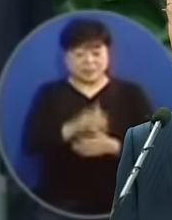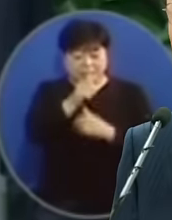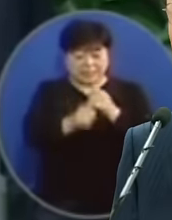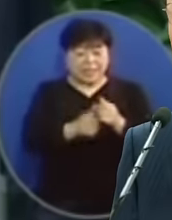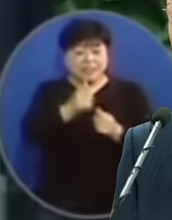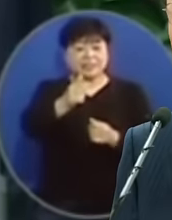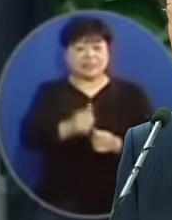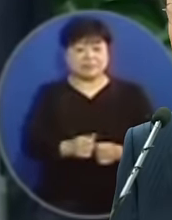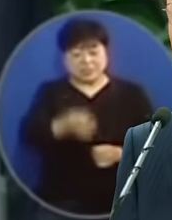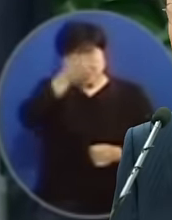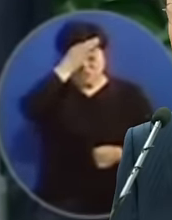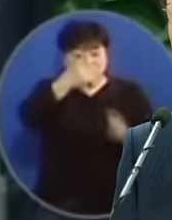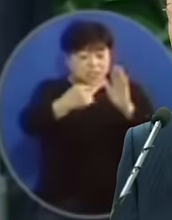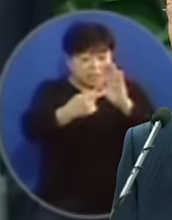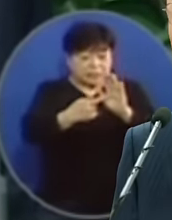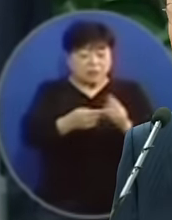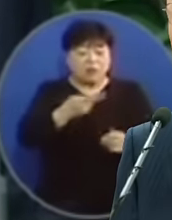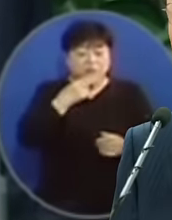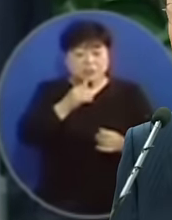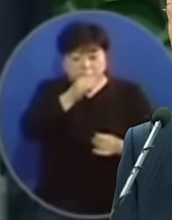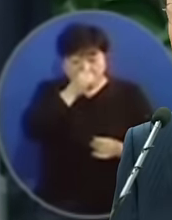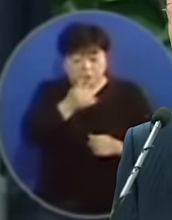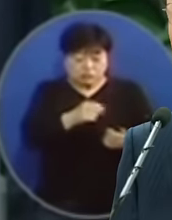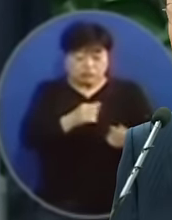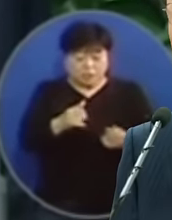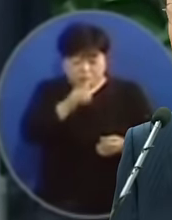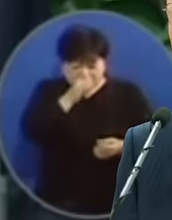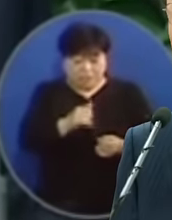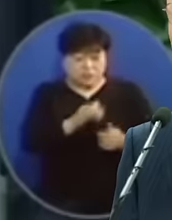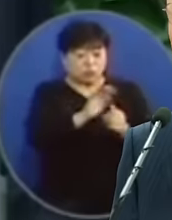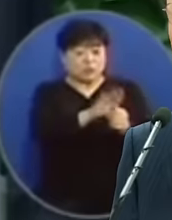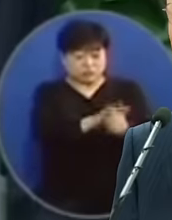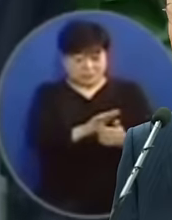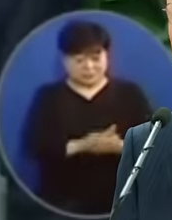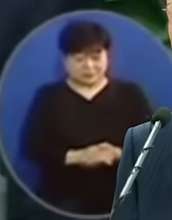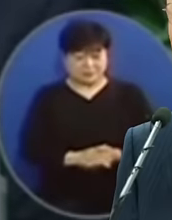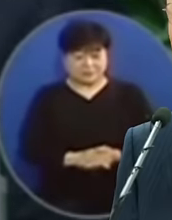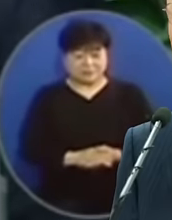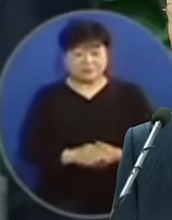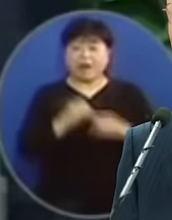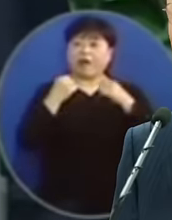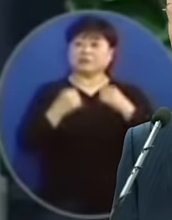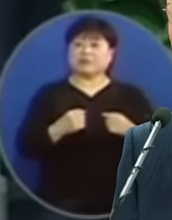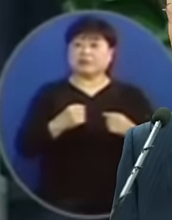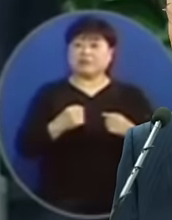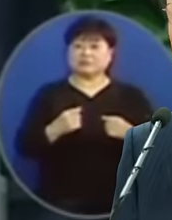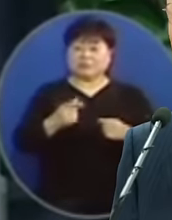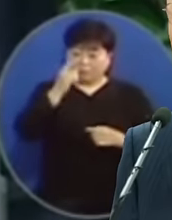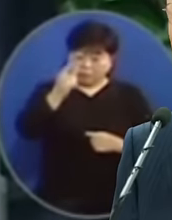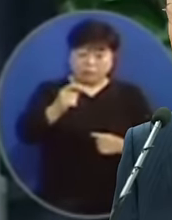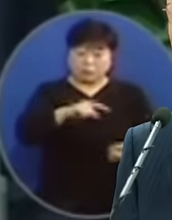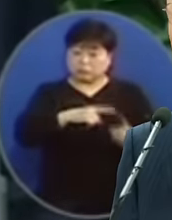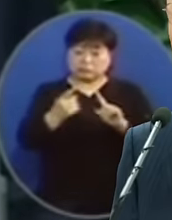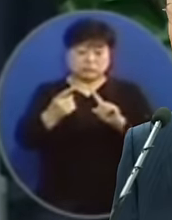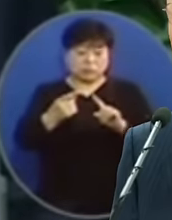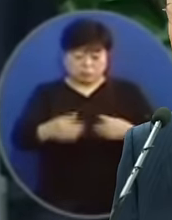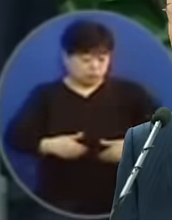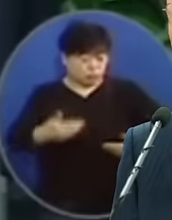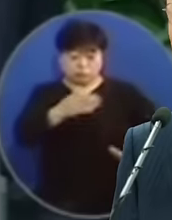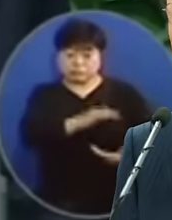하나님의 실력을 나타내기 위해서는 없는 자가 있어야 되고 죽은 자가 있어야 될 것입니다. 다 살아있으면 어떻게 누구를 살려요?